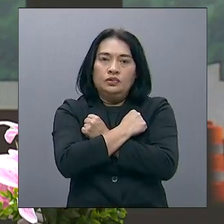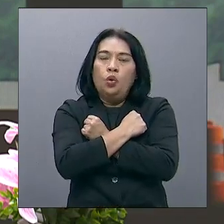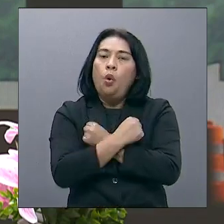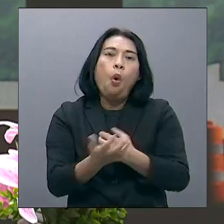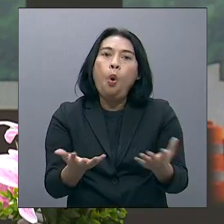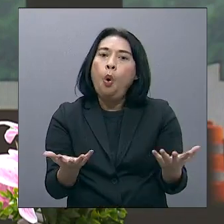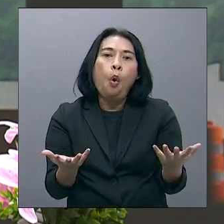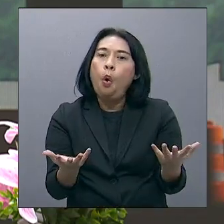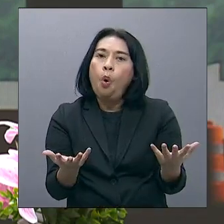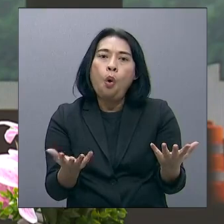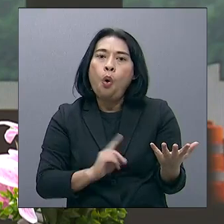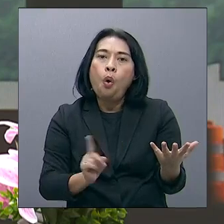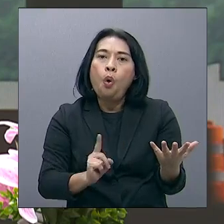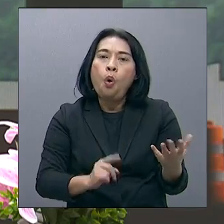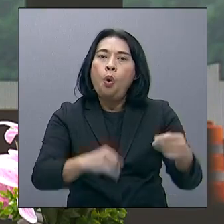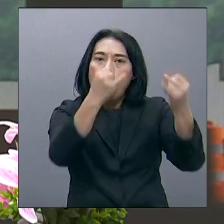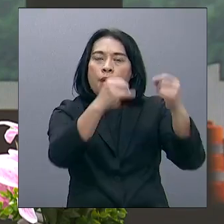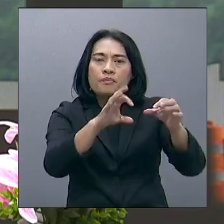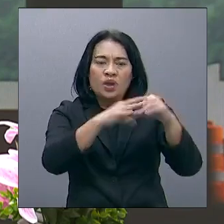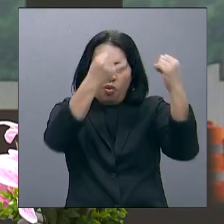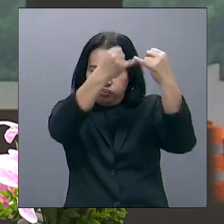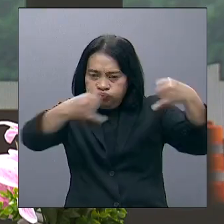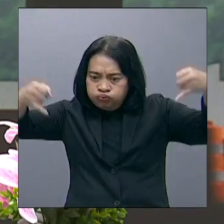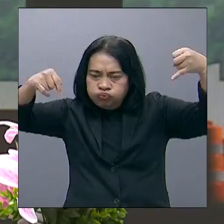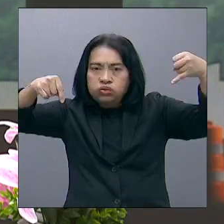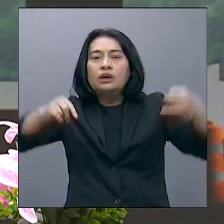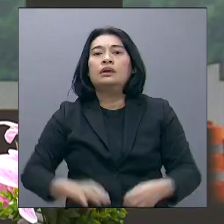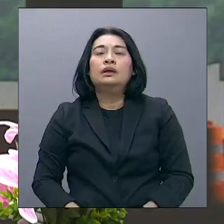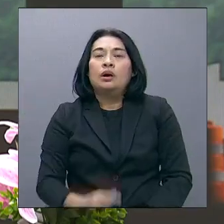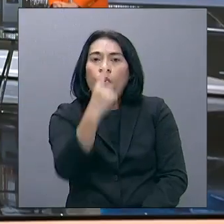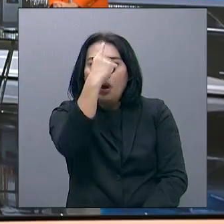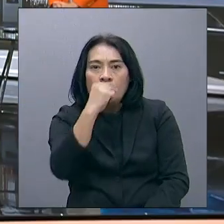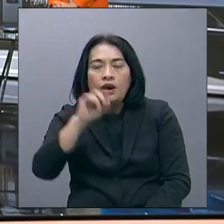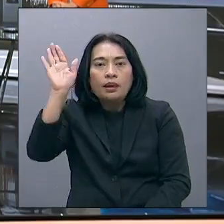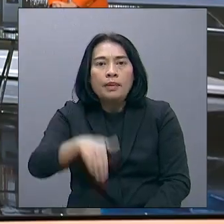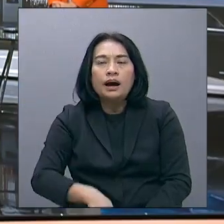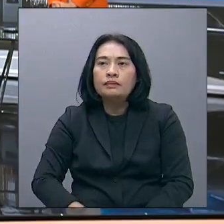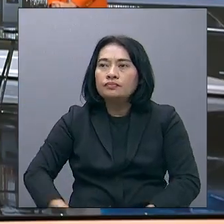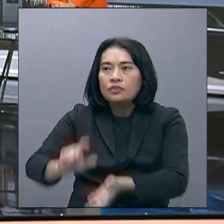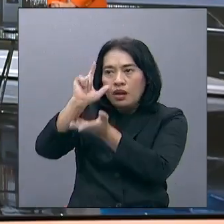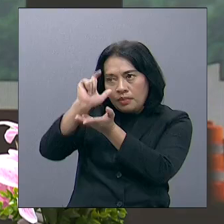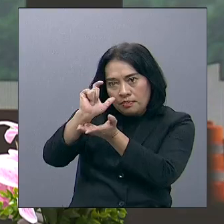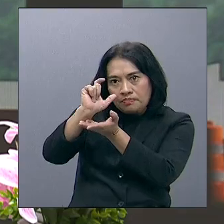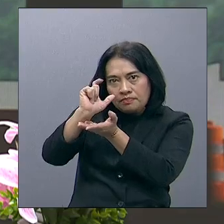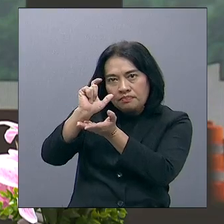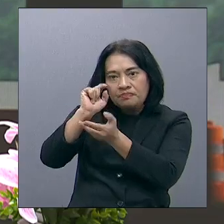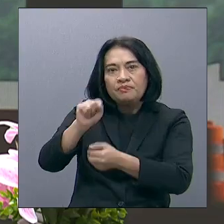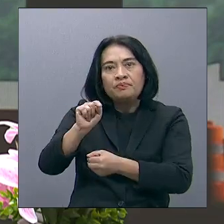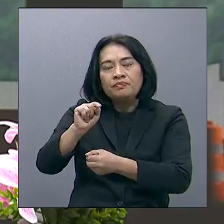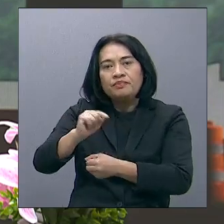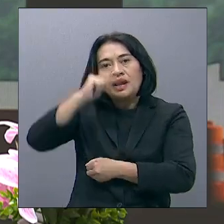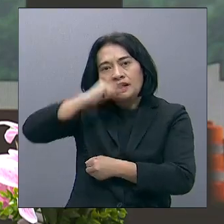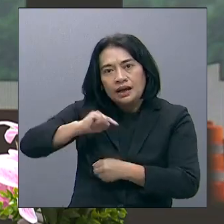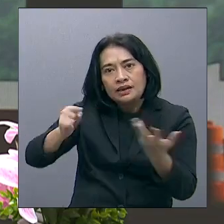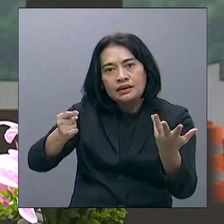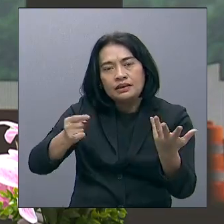อลัการมากแล้วคือ มไม่ไดนาภูิใจนะครเวลาต่างชาิมาแล้วถ่ายภาพไปเราจะมานแปปี้บโอ อัมซิไทยแลดคืัไม่ใช่นะ